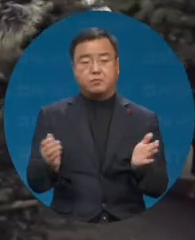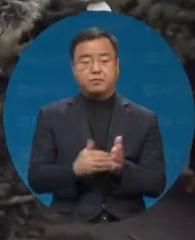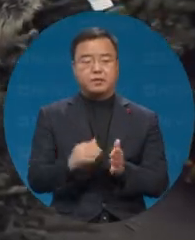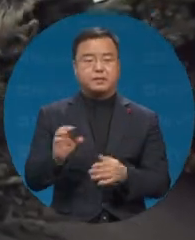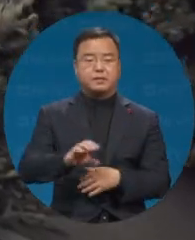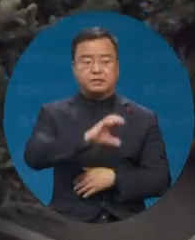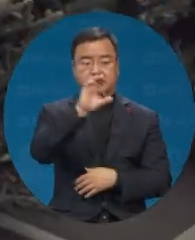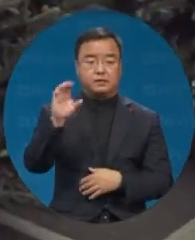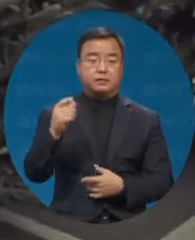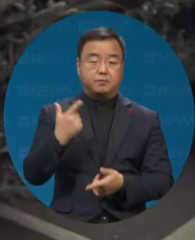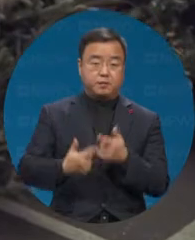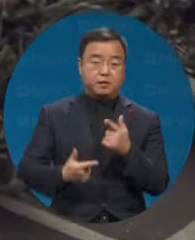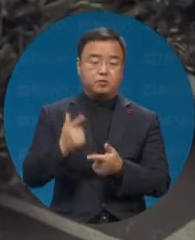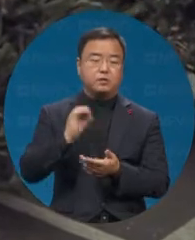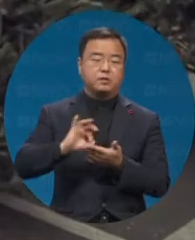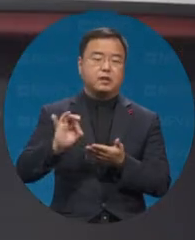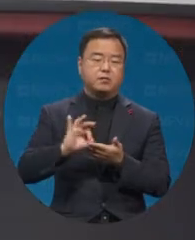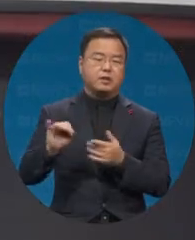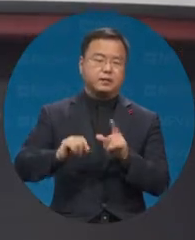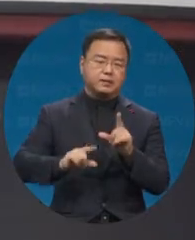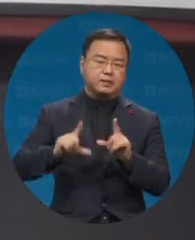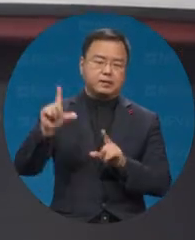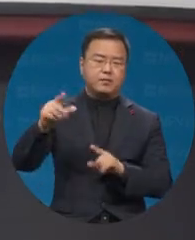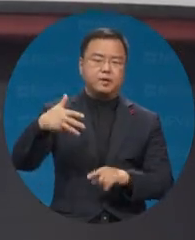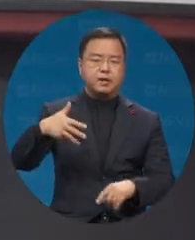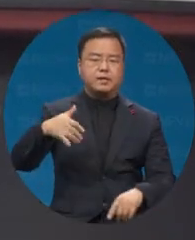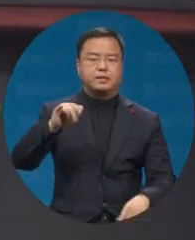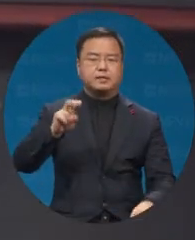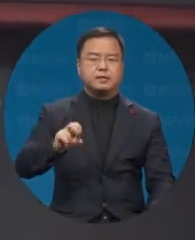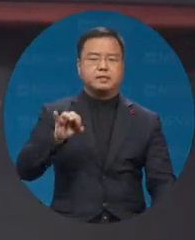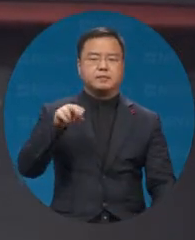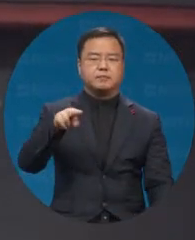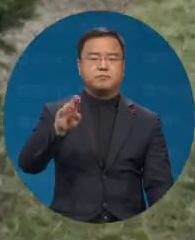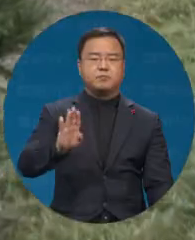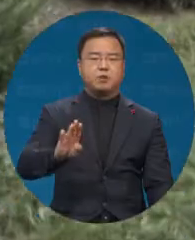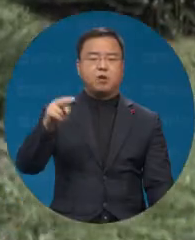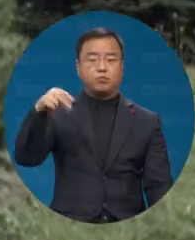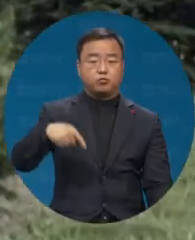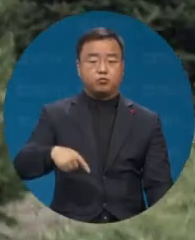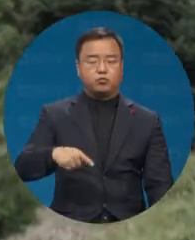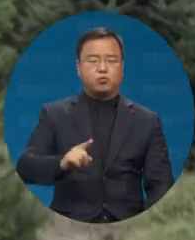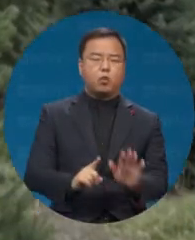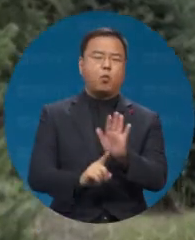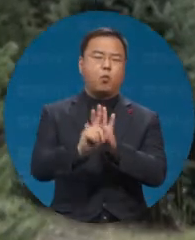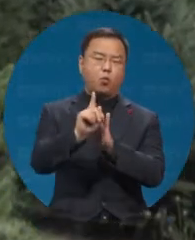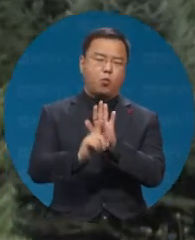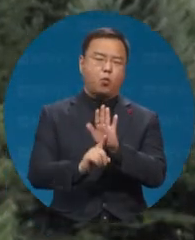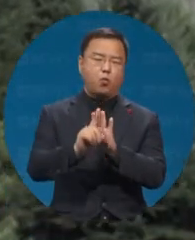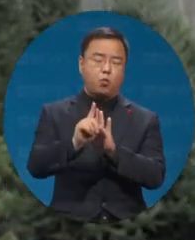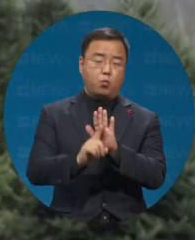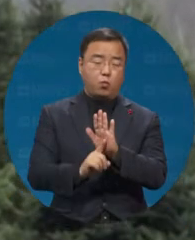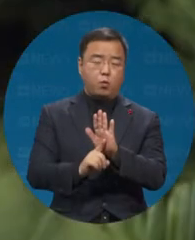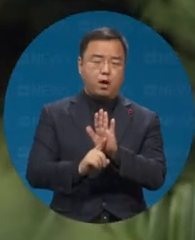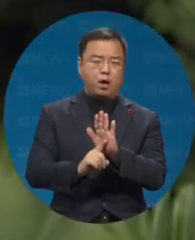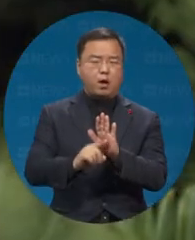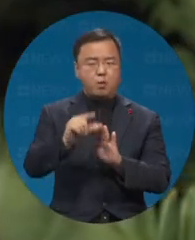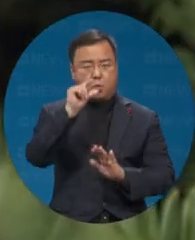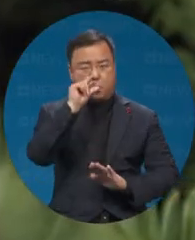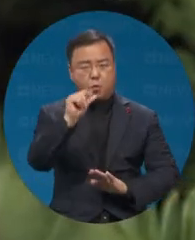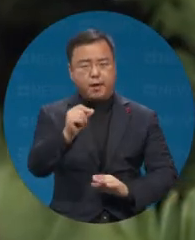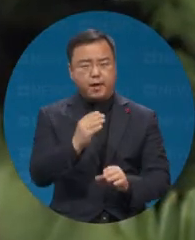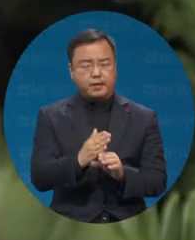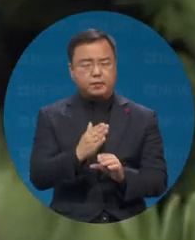크리스마스 트리로 사용되는 나무는 대부분 침엽수인데 침엽수는 온도 변화에 민감해 기후 변화에 더욱 취약합니다.